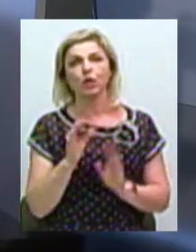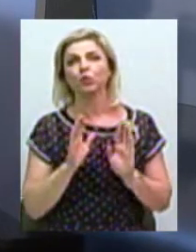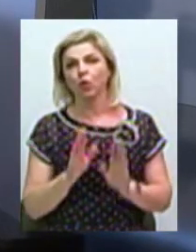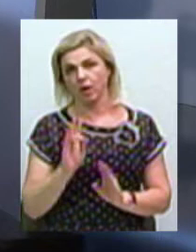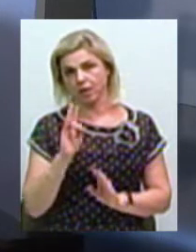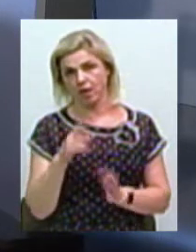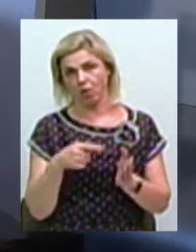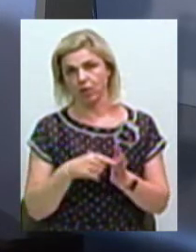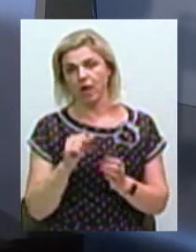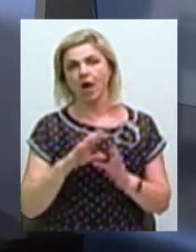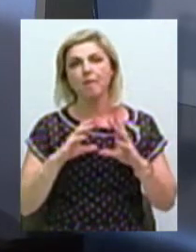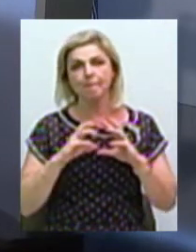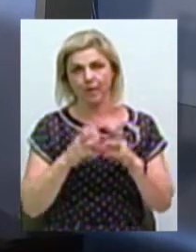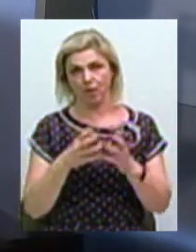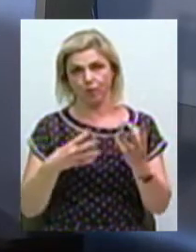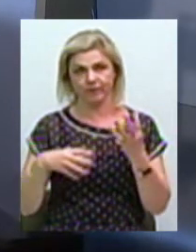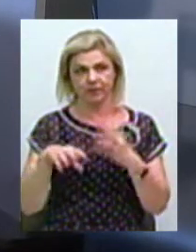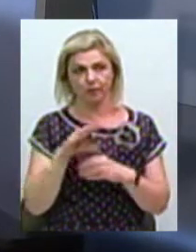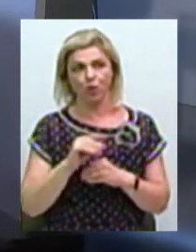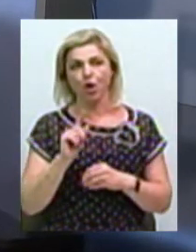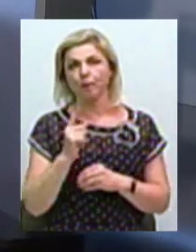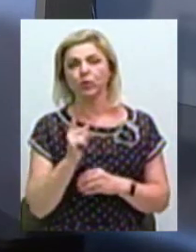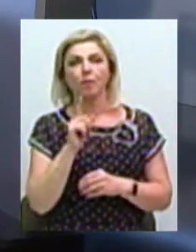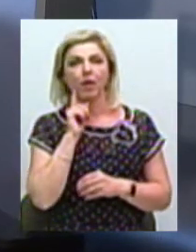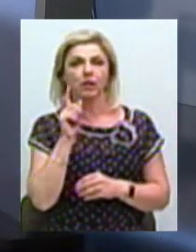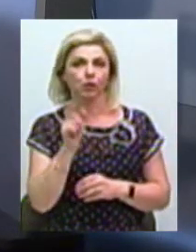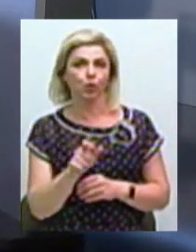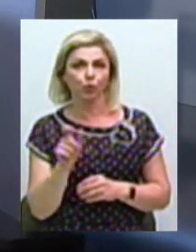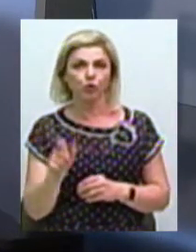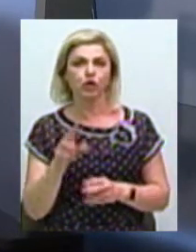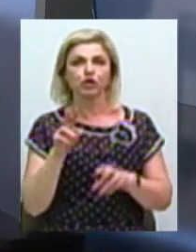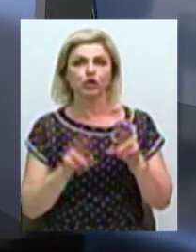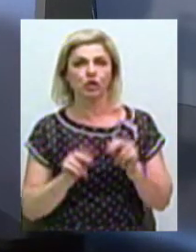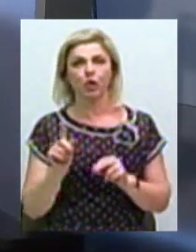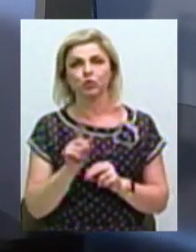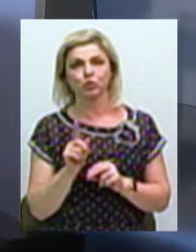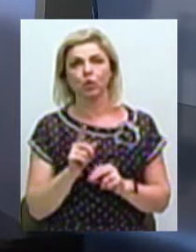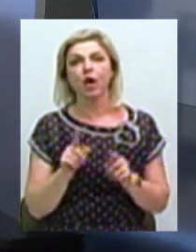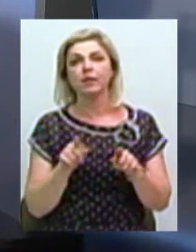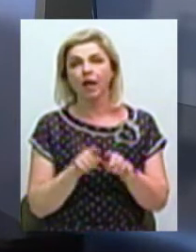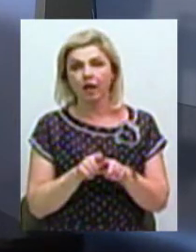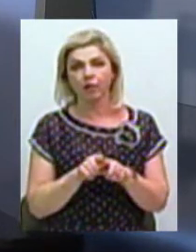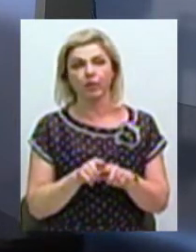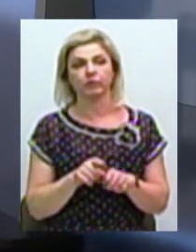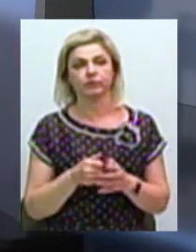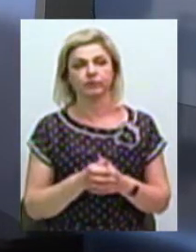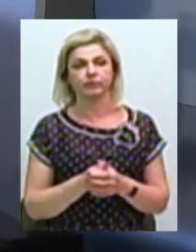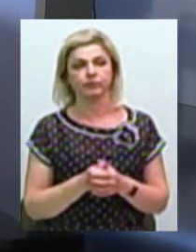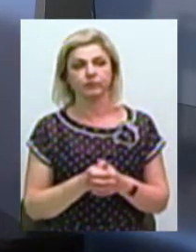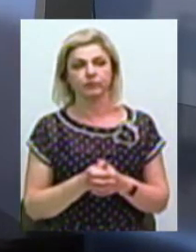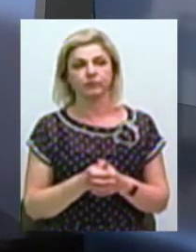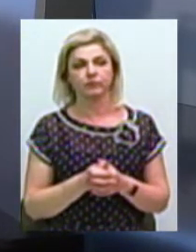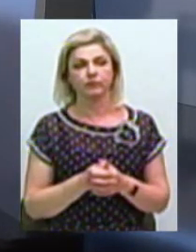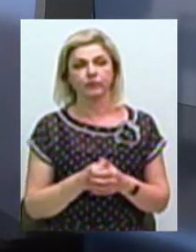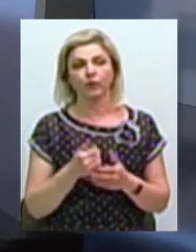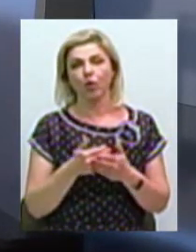взагалі по всьому світу, тому що молоді люди вважають, що от таким образом вони или же в